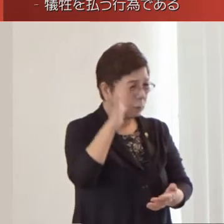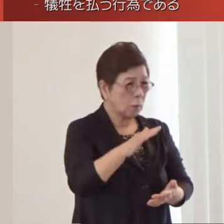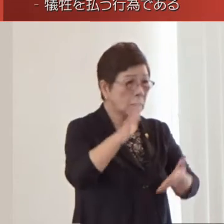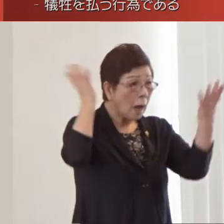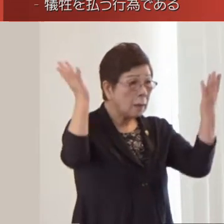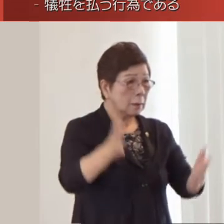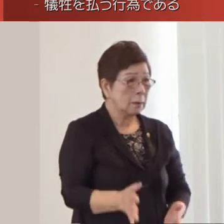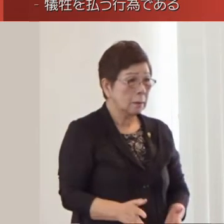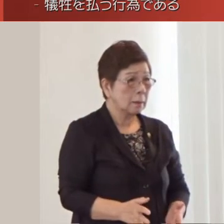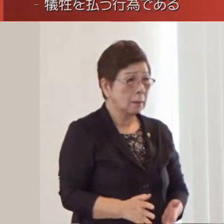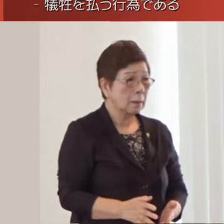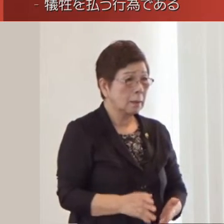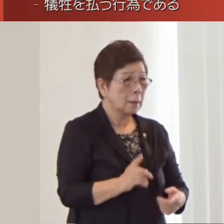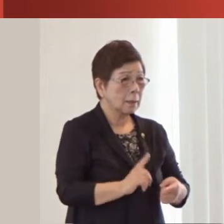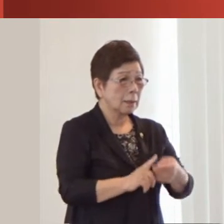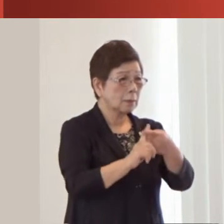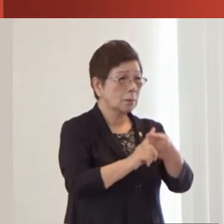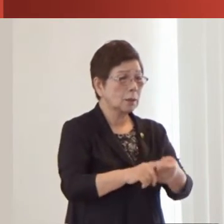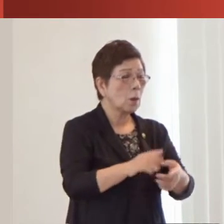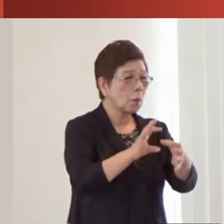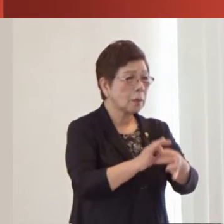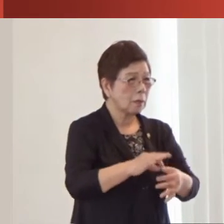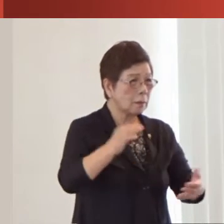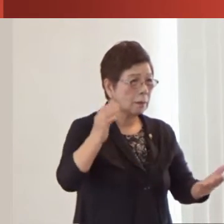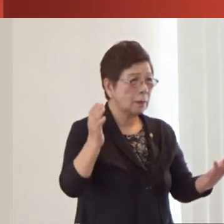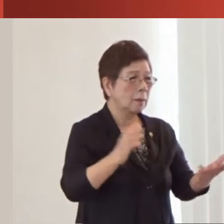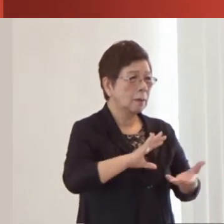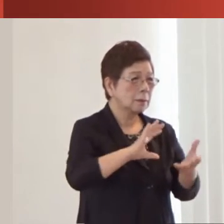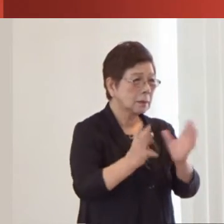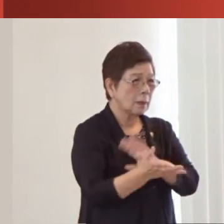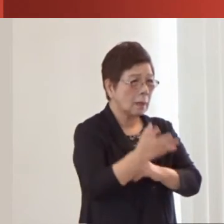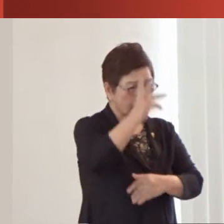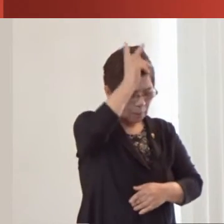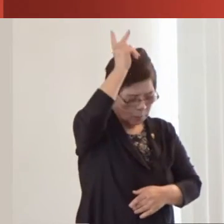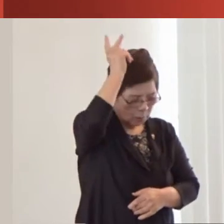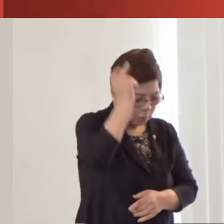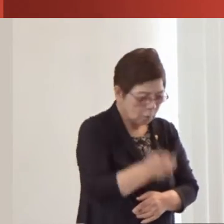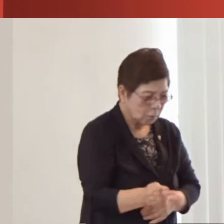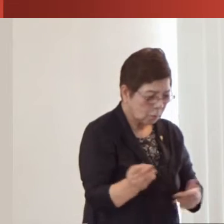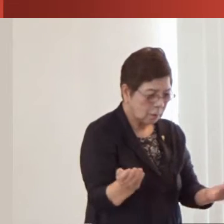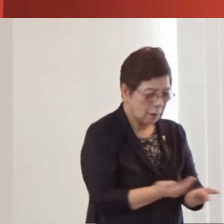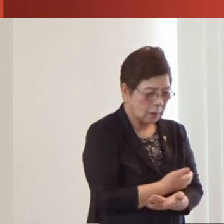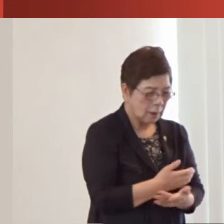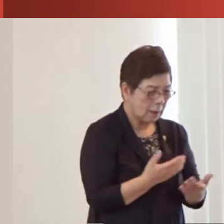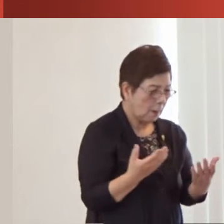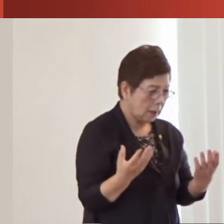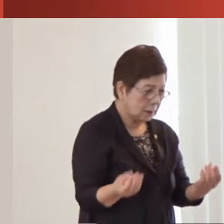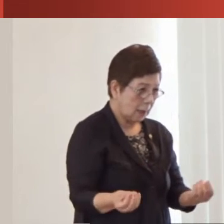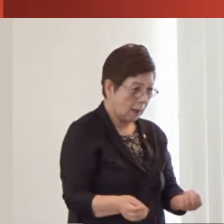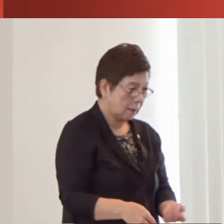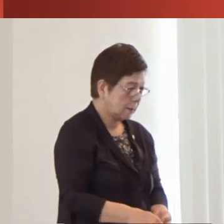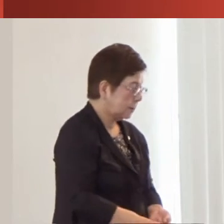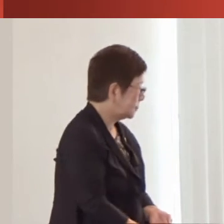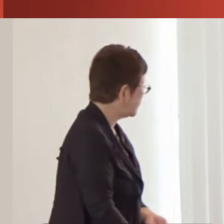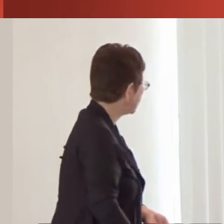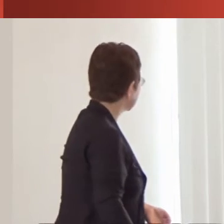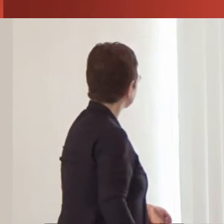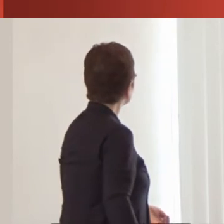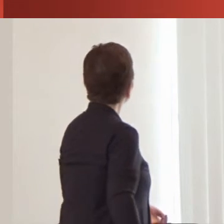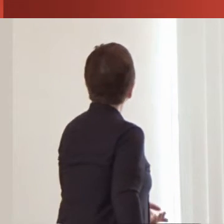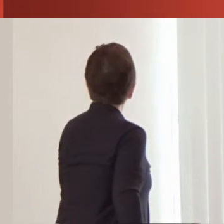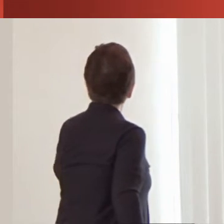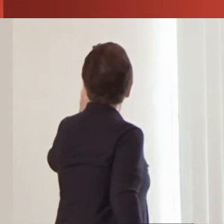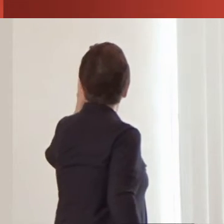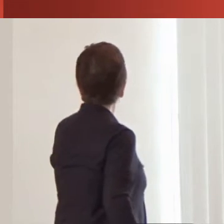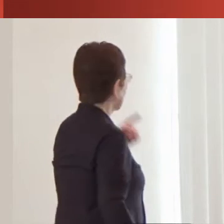キリストによるチェンジ、3つ目は神のことされたということです。これはですね、ヨハネ